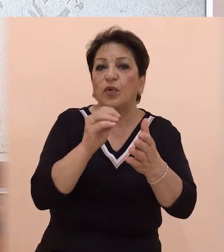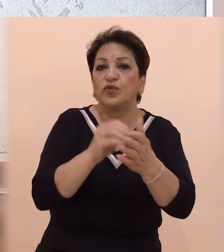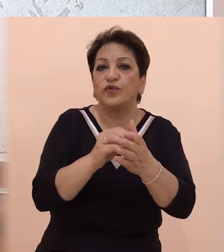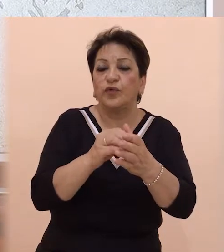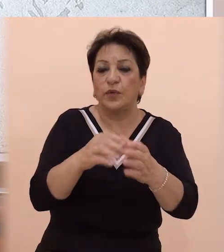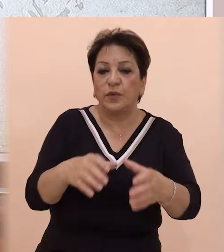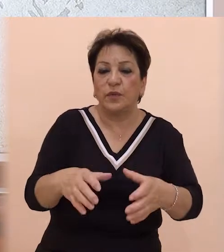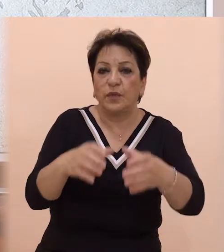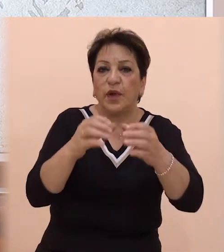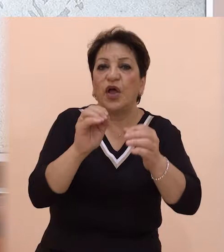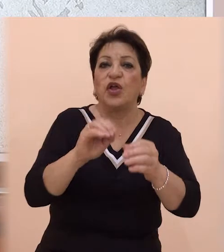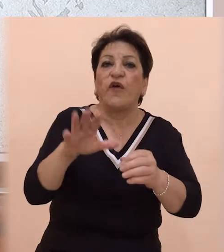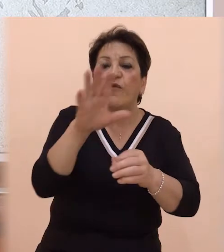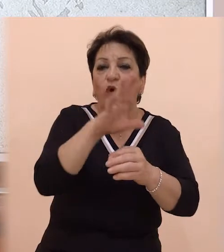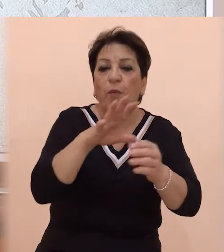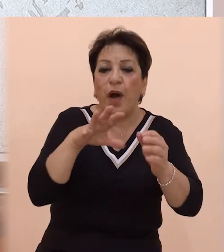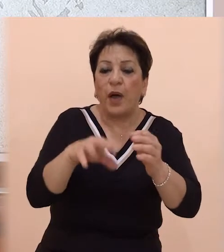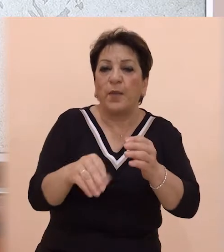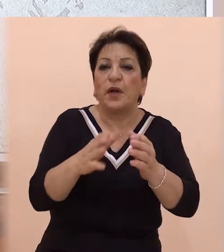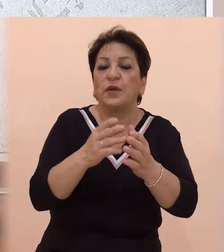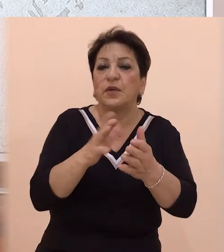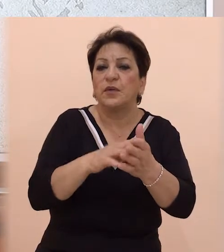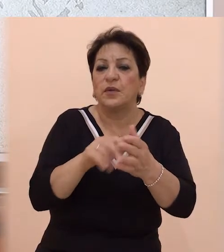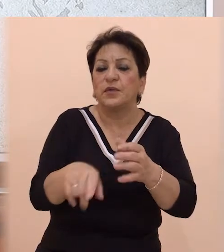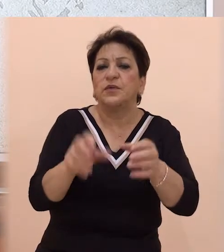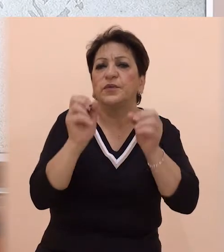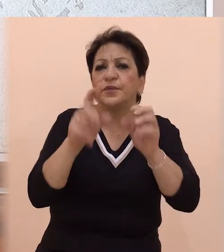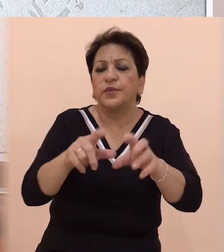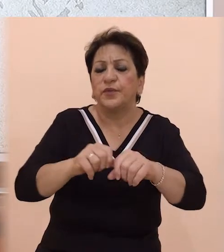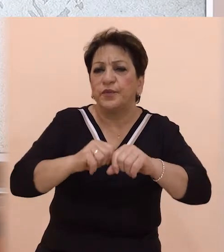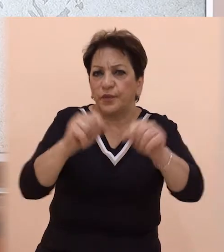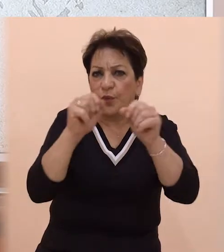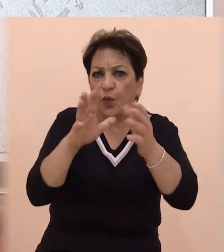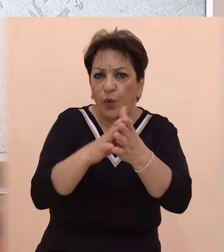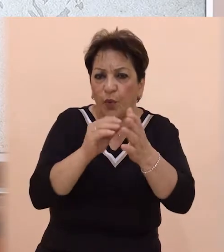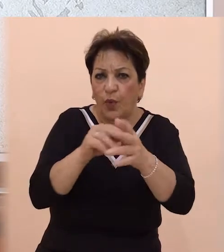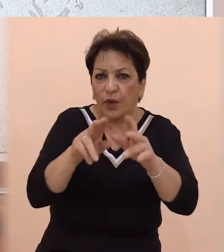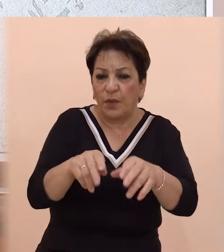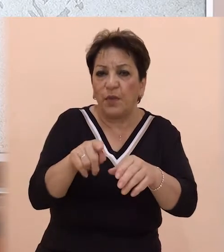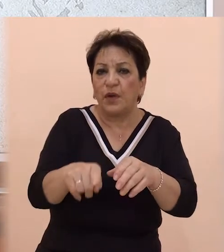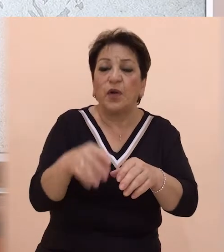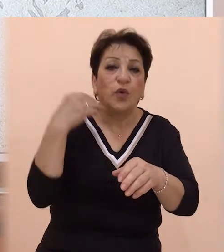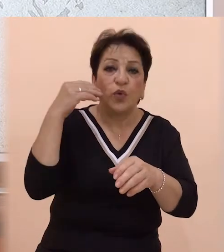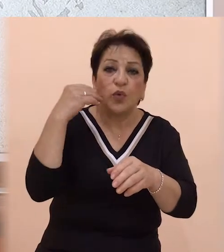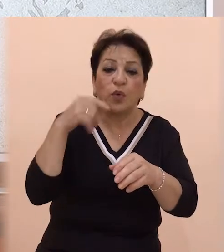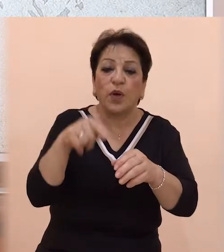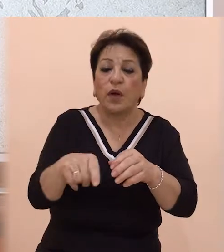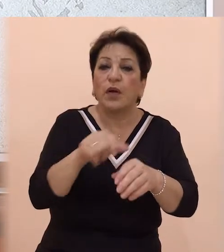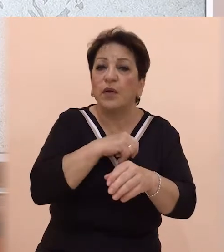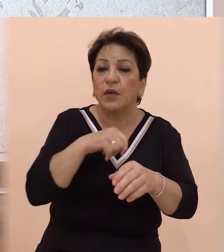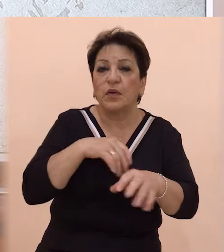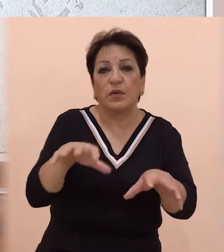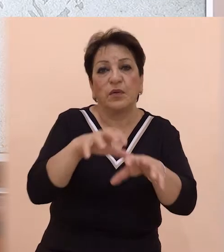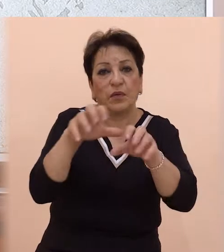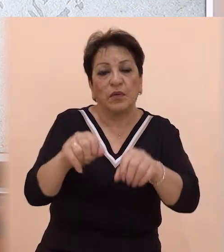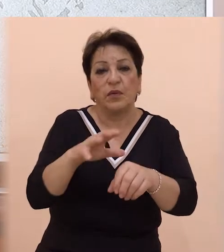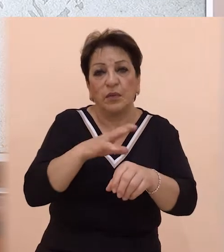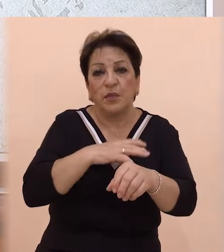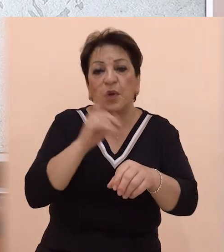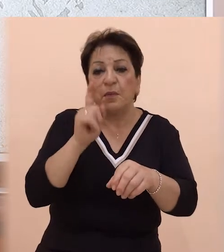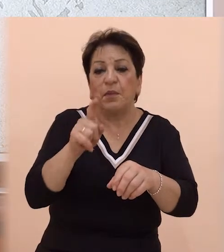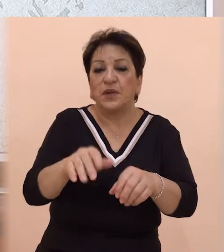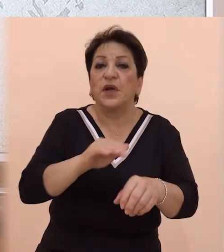եվրոպայի տակ, որով հետև այնտեղ երկար ժամանակ տիրում էր Ասմանյան կայսրության երիշխանությունը, բայց